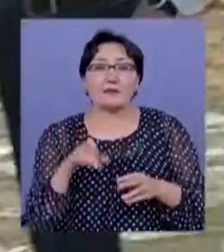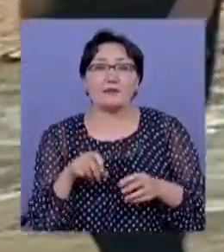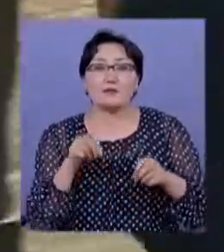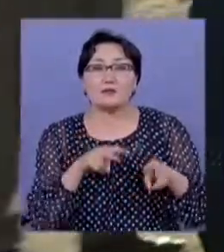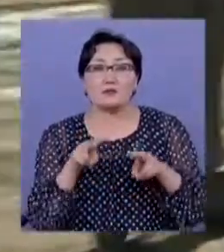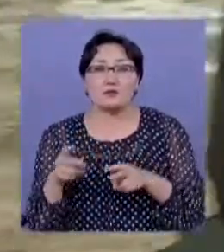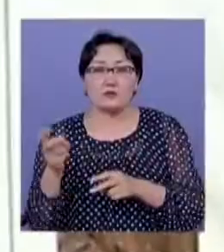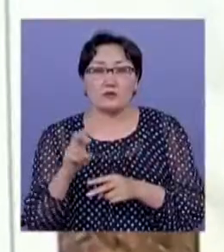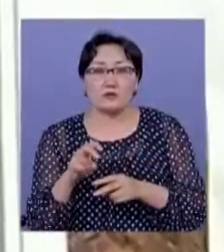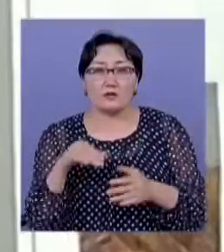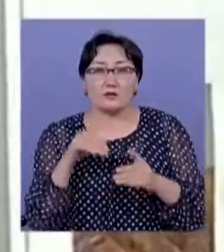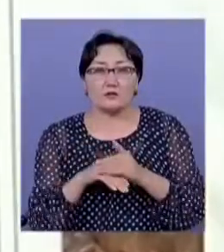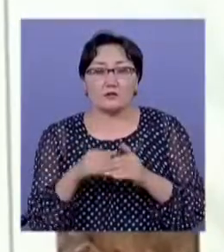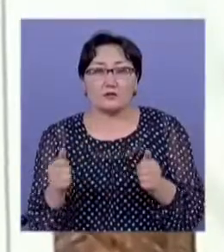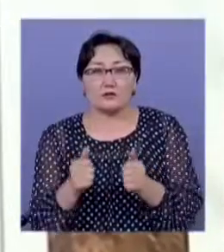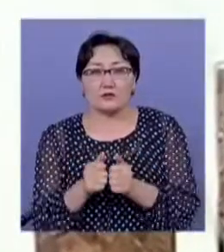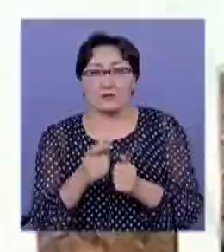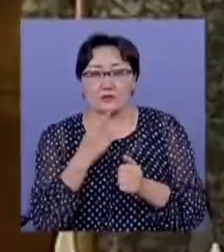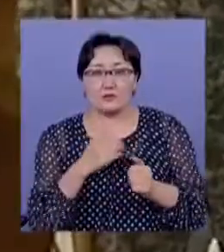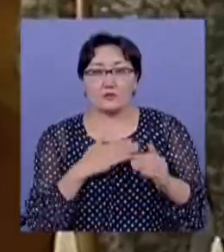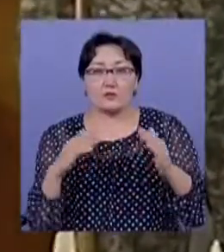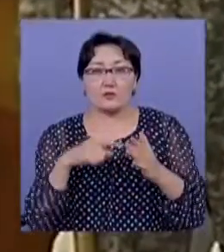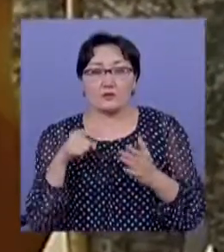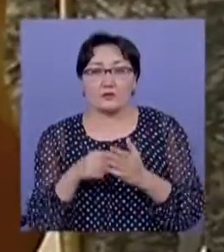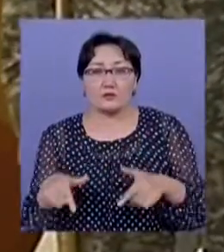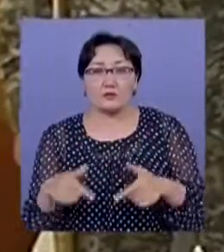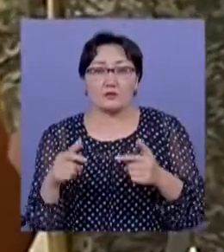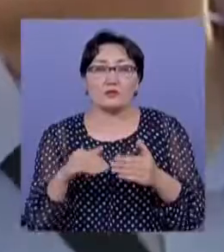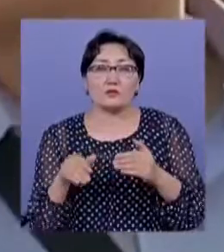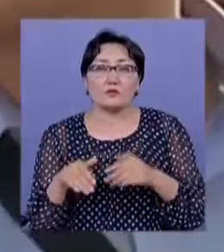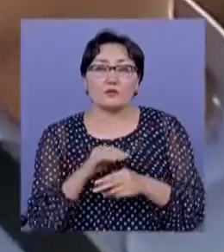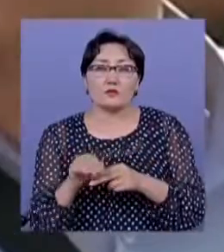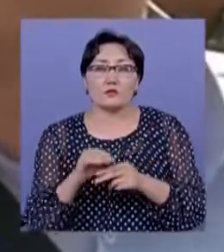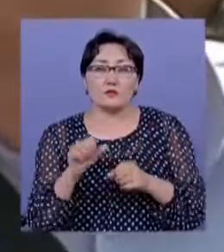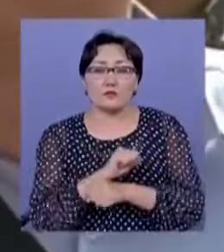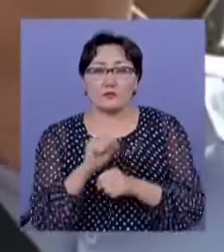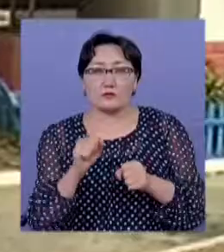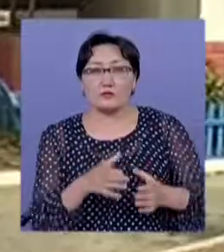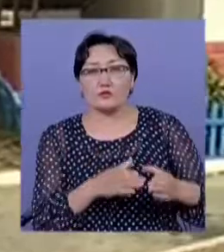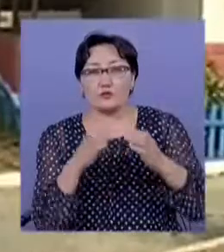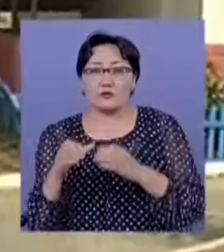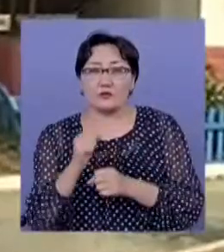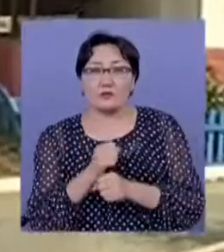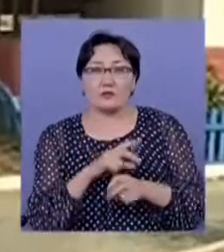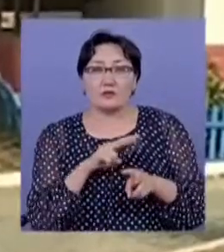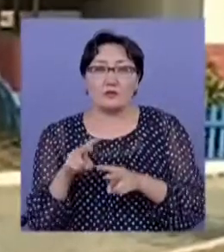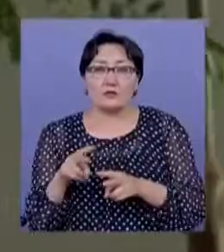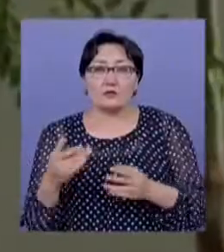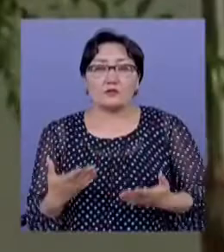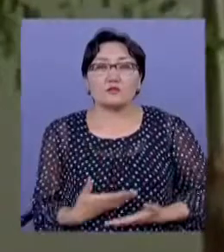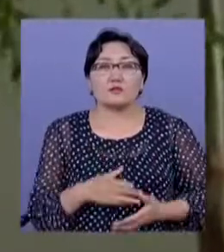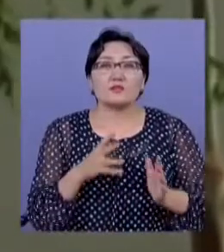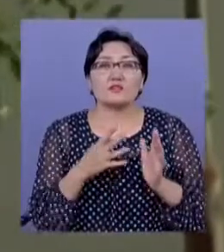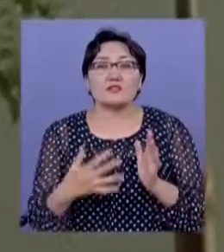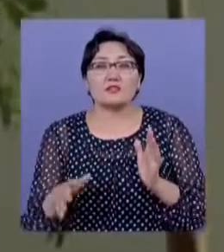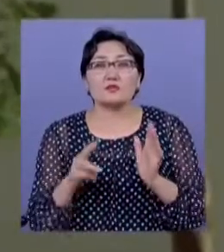Алдымен оқ-дәрі қоймасына ең жақын орналасқан әскери қалашықты қалыпқа келтіру, жарылғыш заттарды көшіру жұмыстарын қарап шықты. Әскери қалашықта құмыр кешкен 58